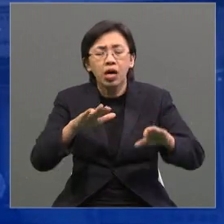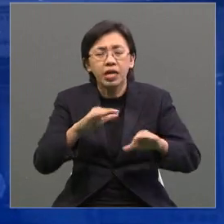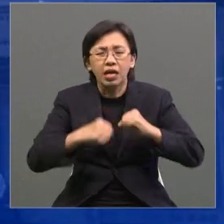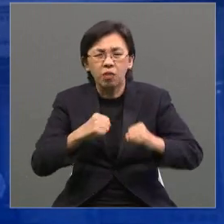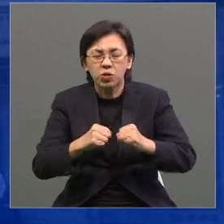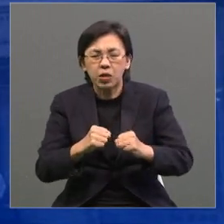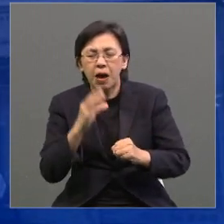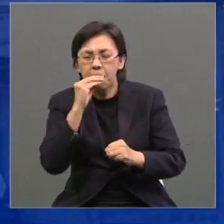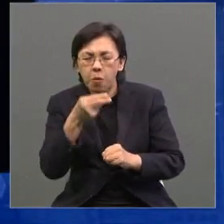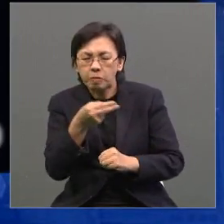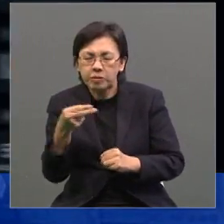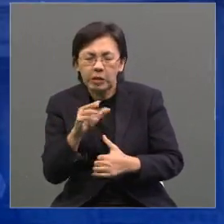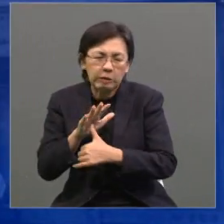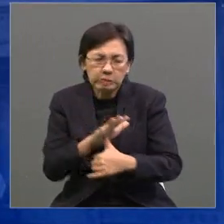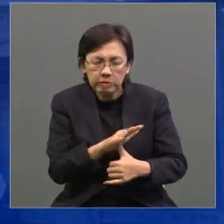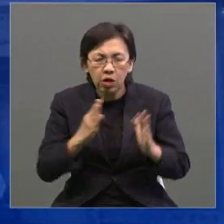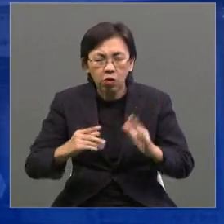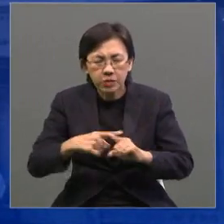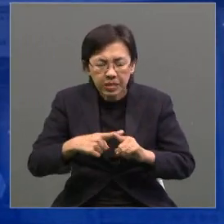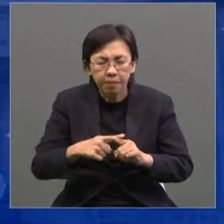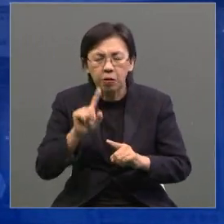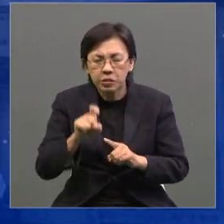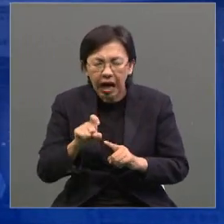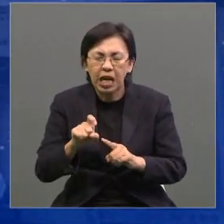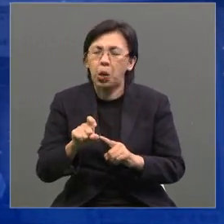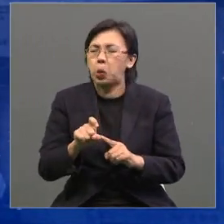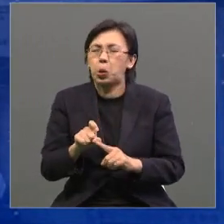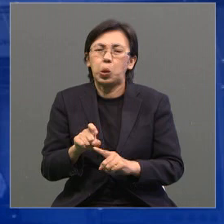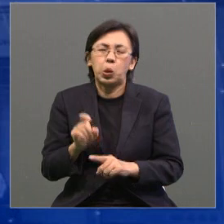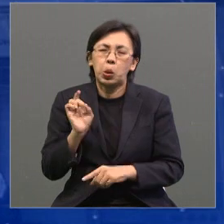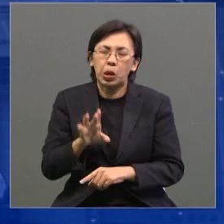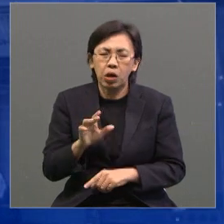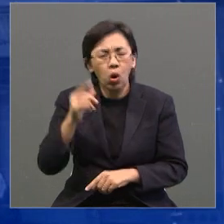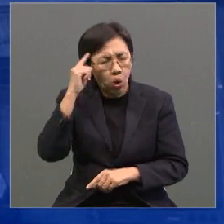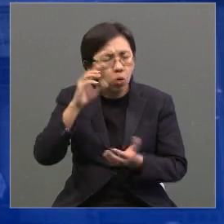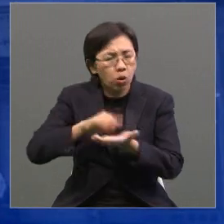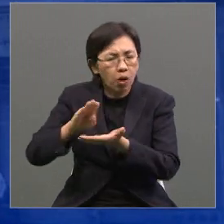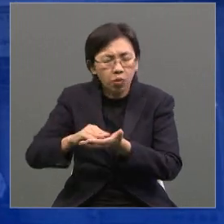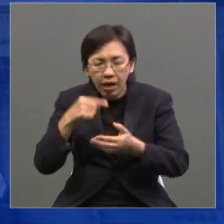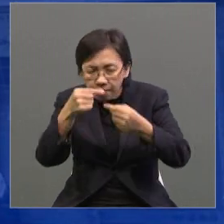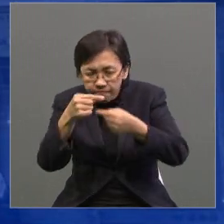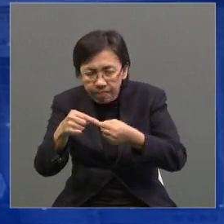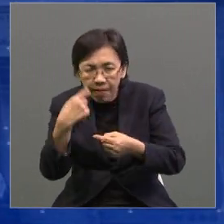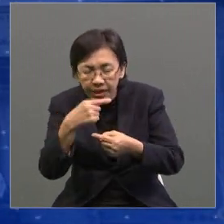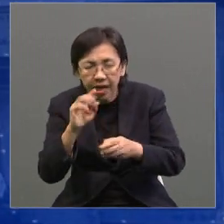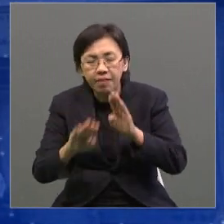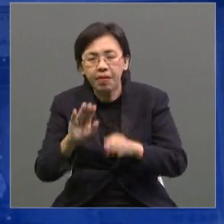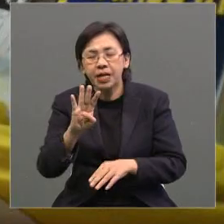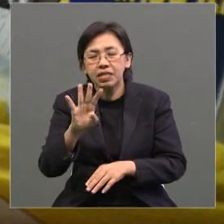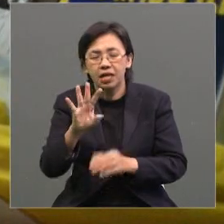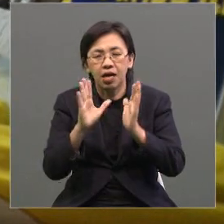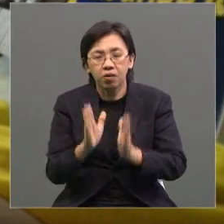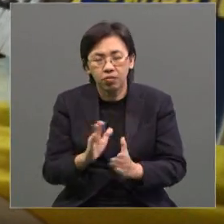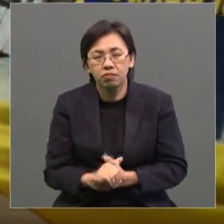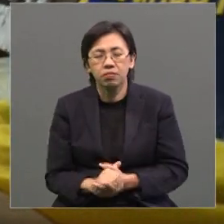ชนซ้ำเติมไปถึงผู้บาดเจ็บแล้วก็ผู้เสียชีวิตด้วยนะครับเบื้องต้นเนี่ยพอจะทราบข้อมูลเป้าหมายแล้วก็มีอยู่ด้วยกันประมาณ 4-5 ร